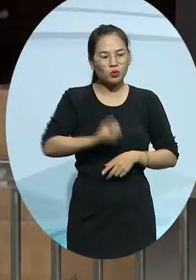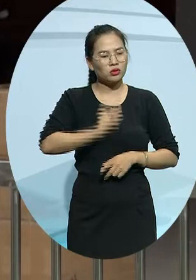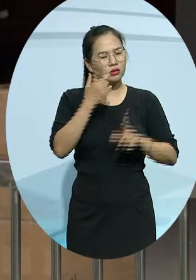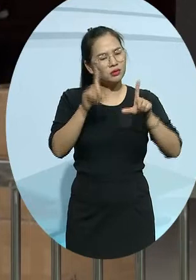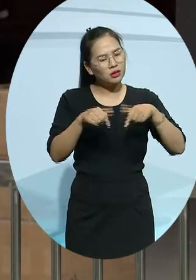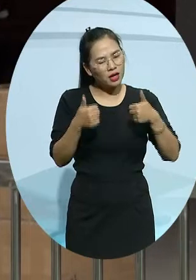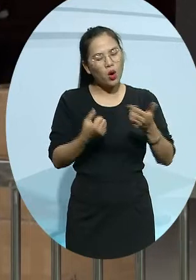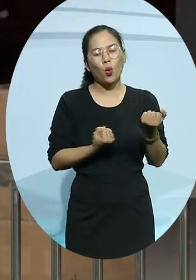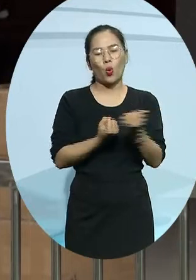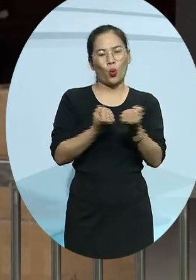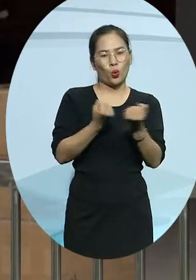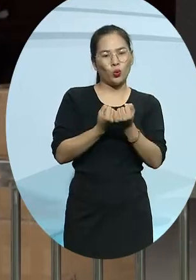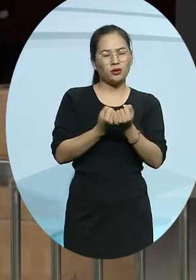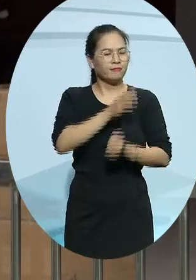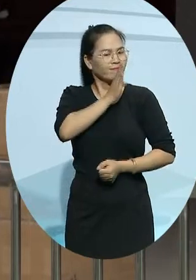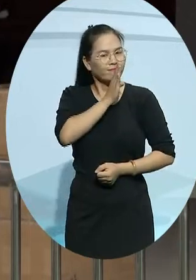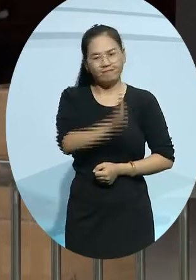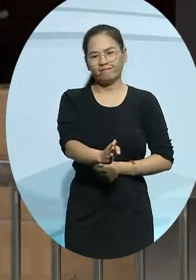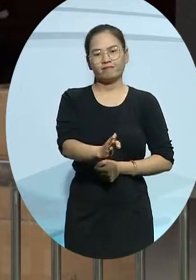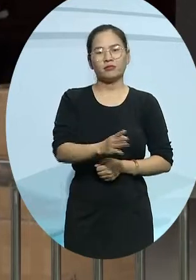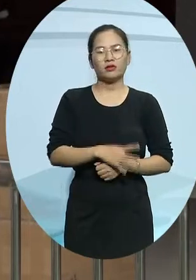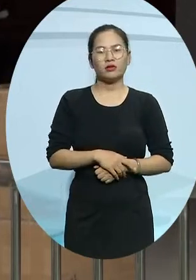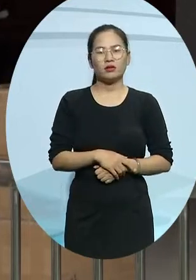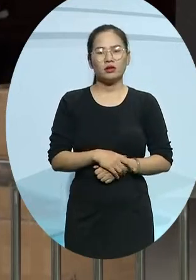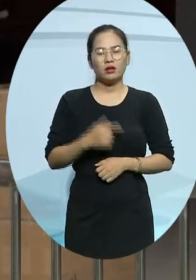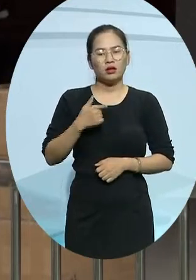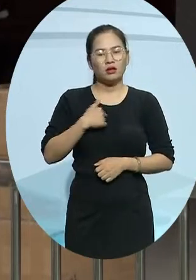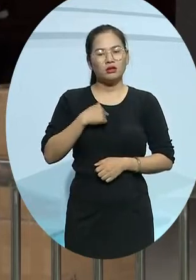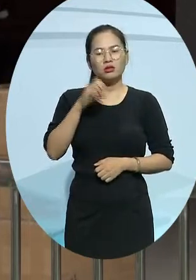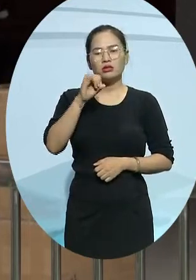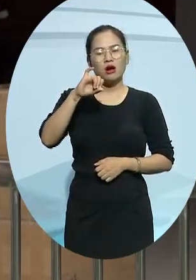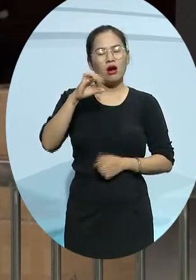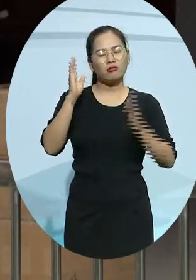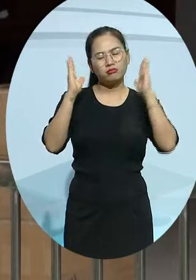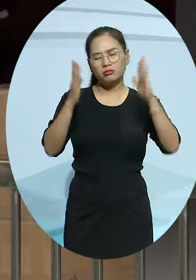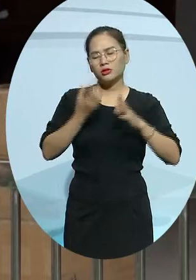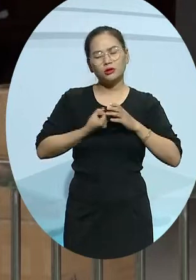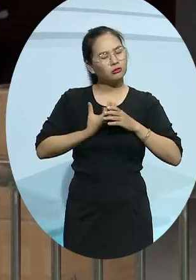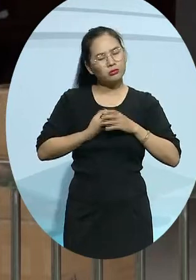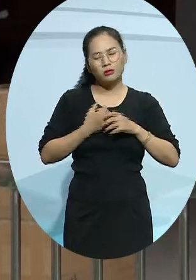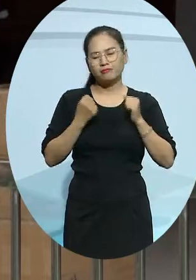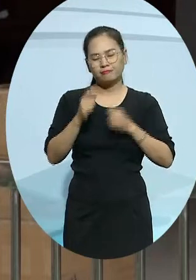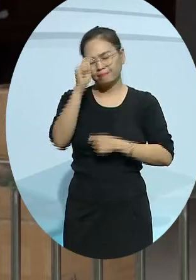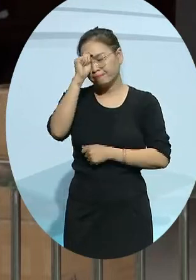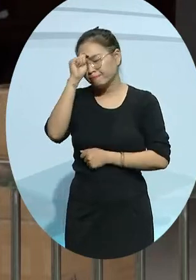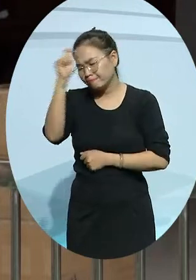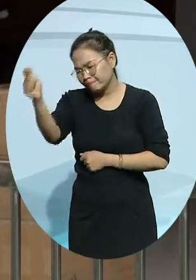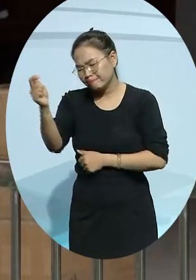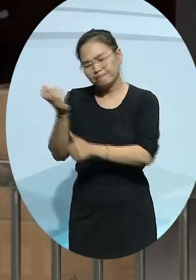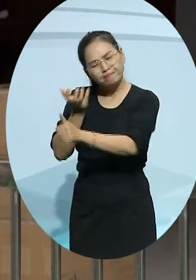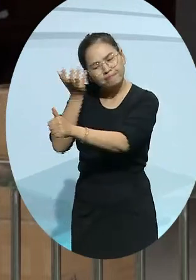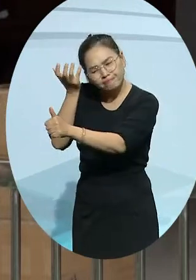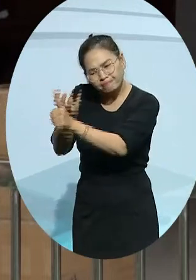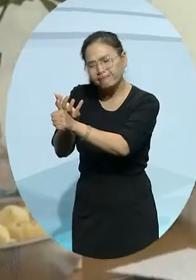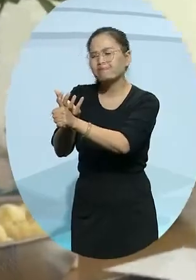bằng cách là hỗ trợ những cái rất thiết thực. Các sư rất là xúc động và thực sự là nể phục cái tinh thần của